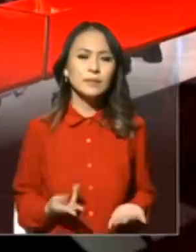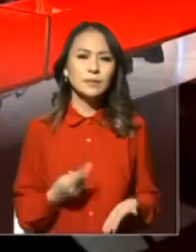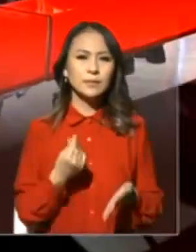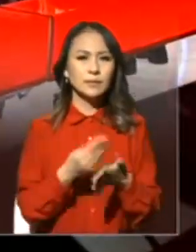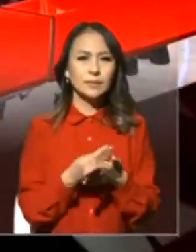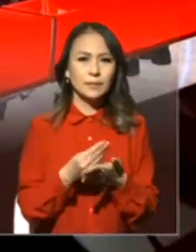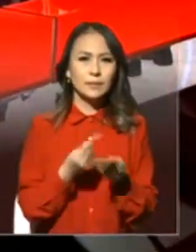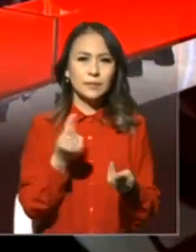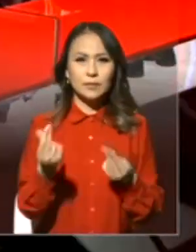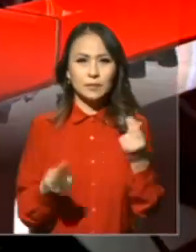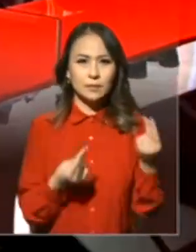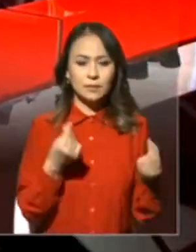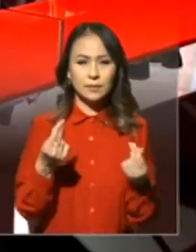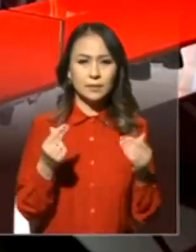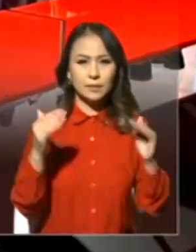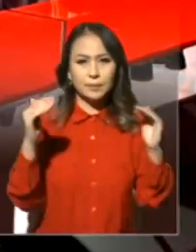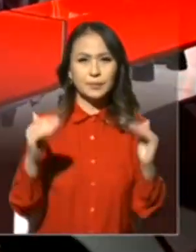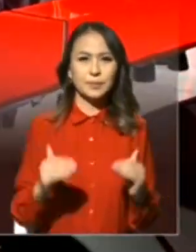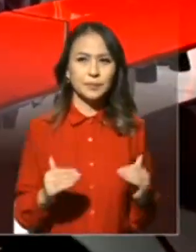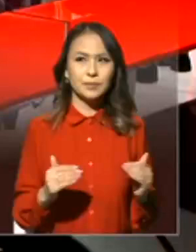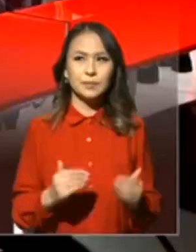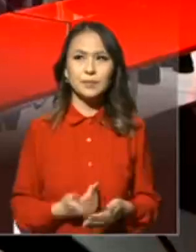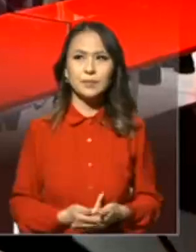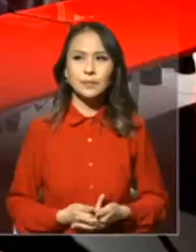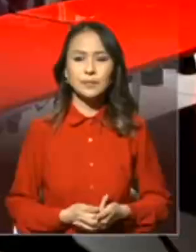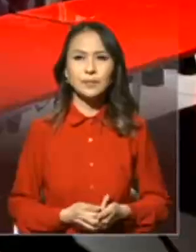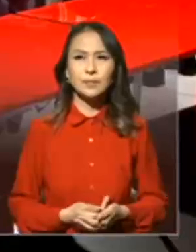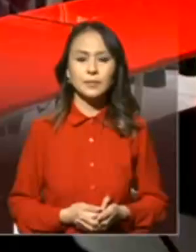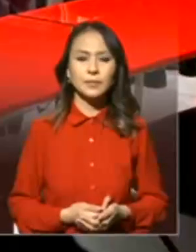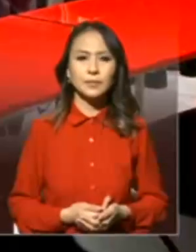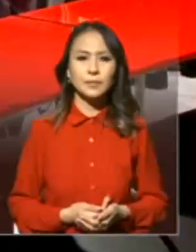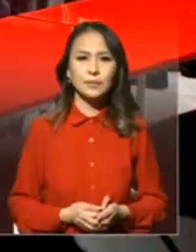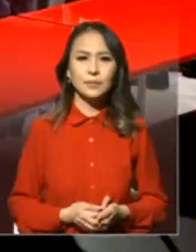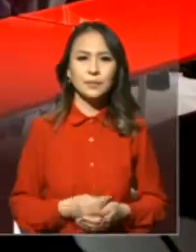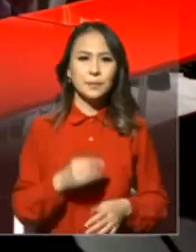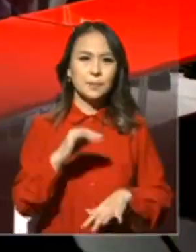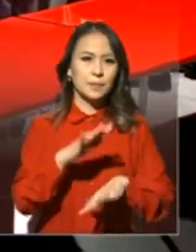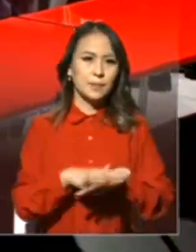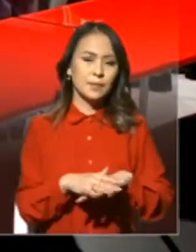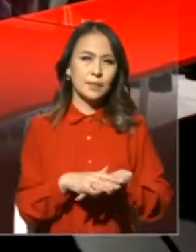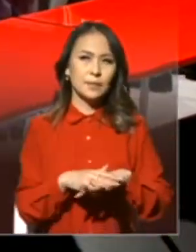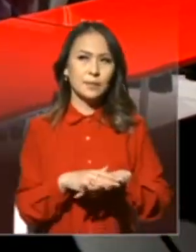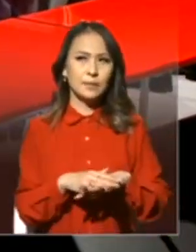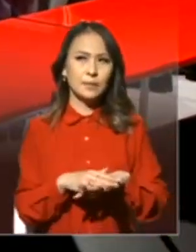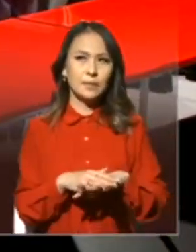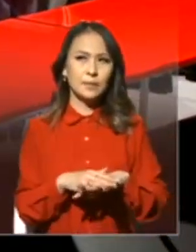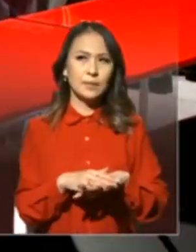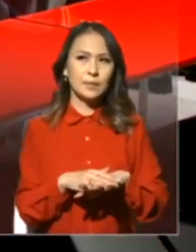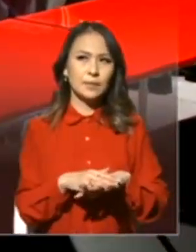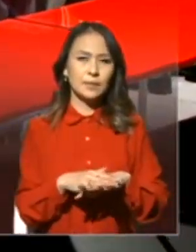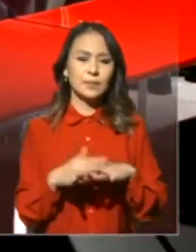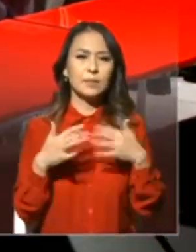төлем қабілетін төмен түсіріп жібереді. Сосын банктерге мөлшерлеме,